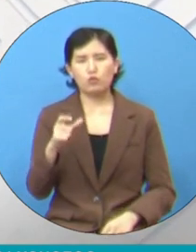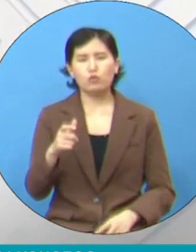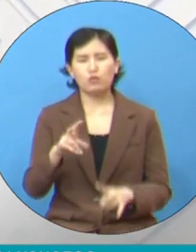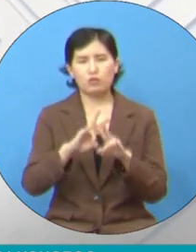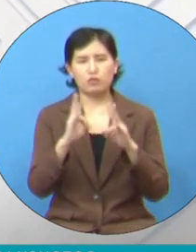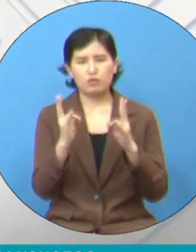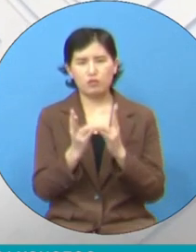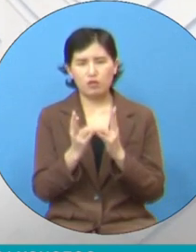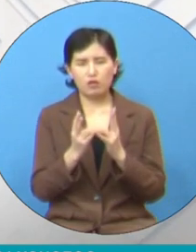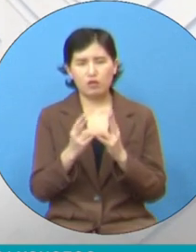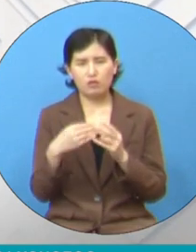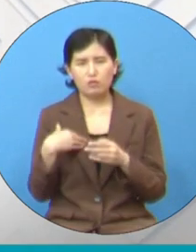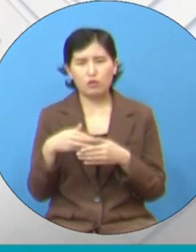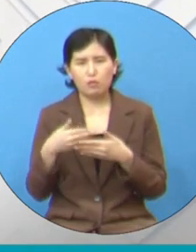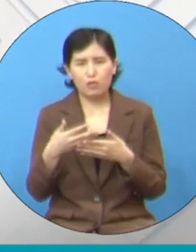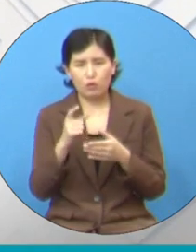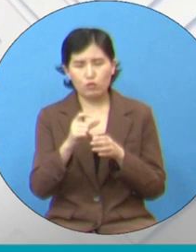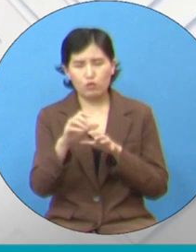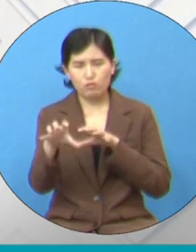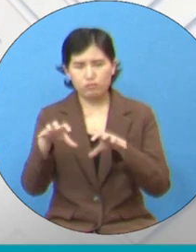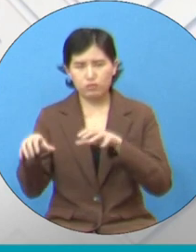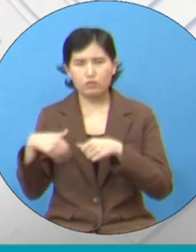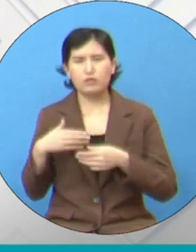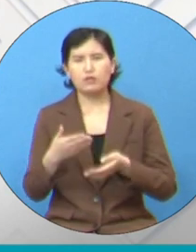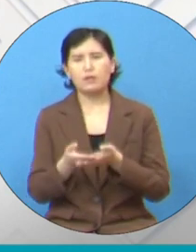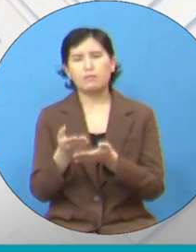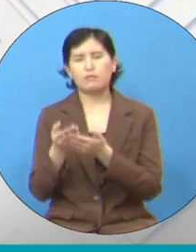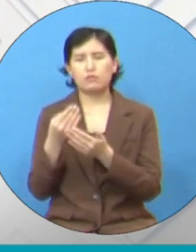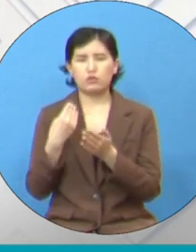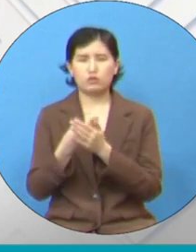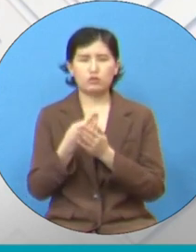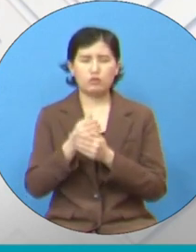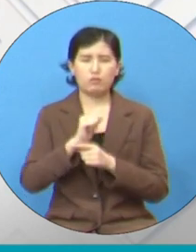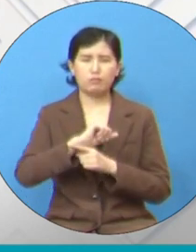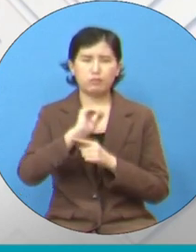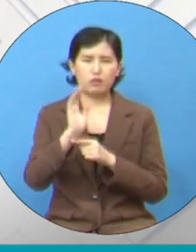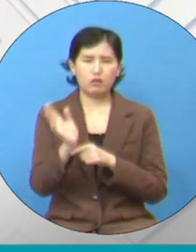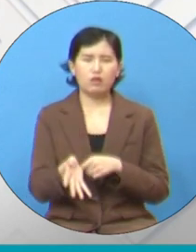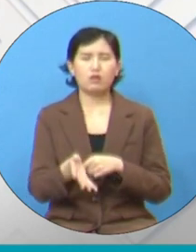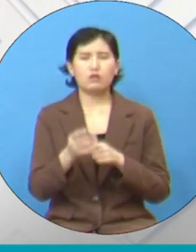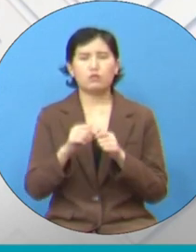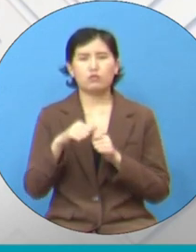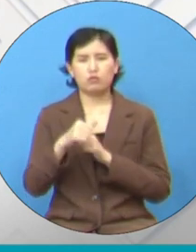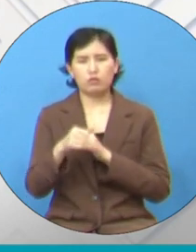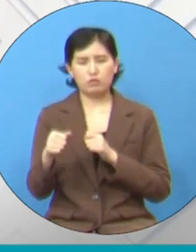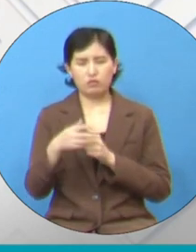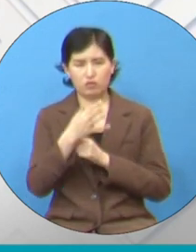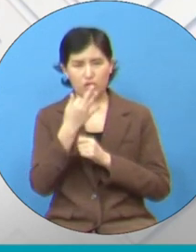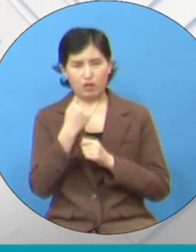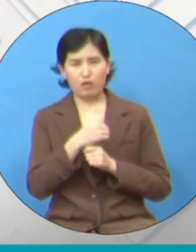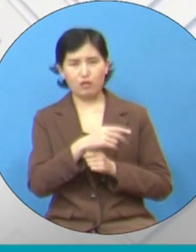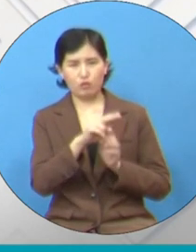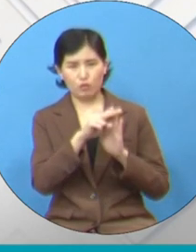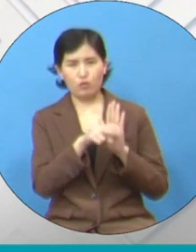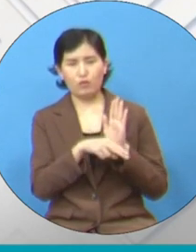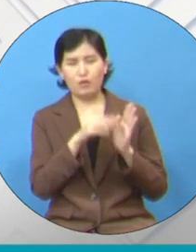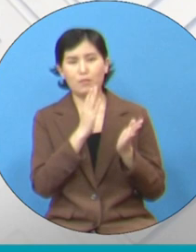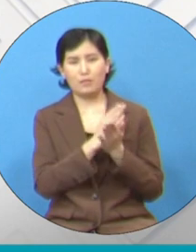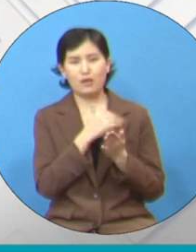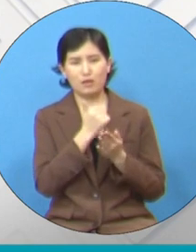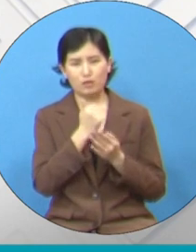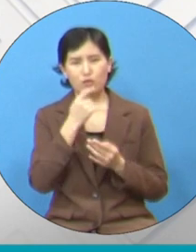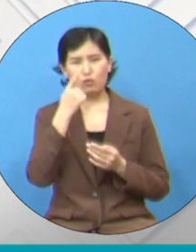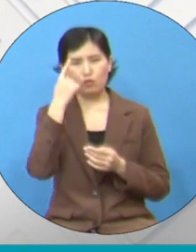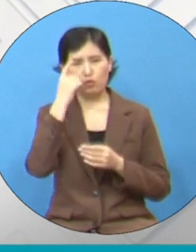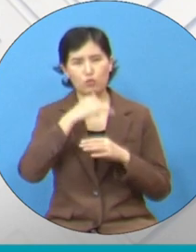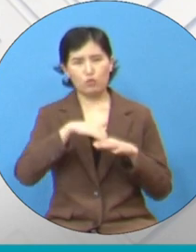одоо бүлгүүдийн эрх ашиг одоо дэмжих үйл ажиллагаанд гишмитээр одоо зарцуулж зарцуултыг нь заадаг. За гэтэл одоо байгаа одоо